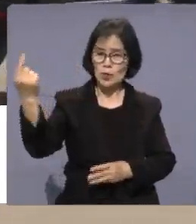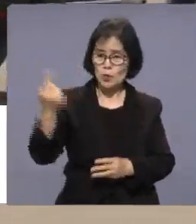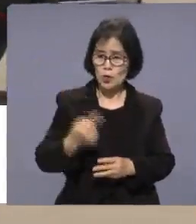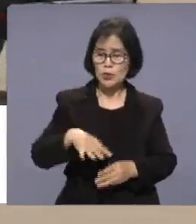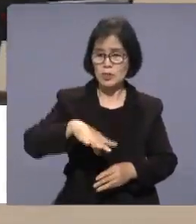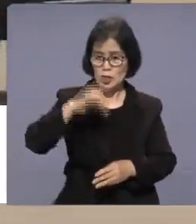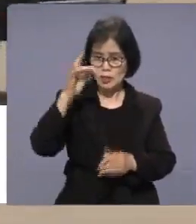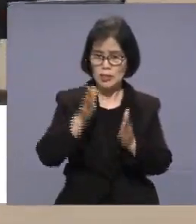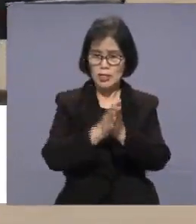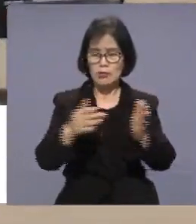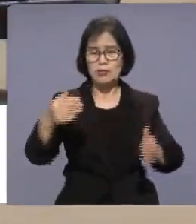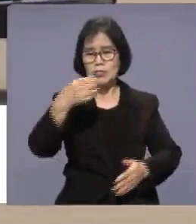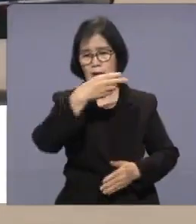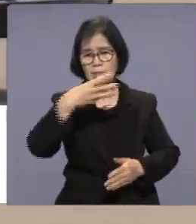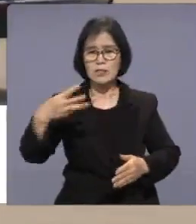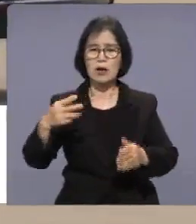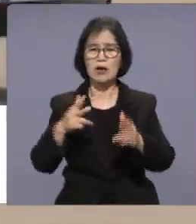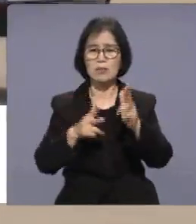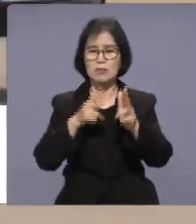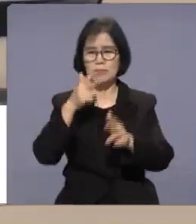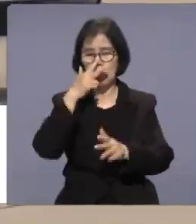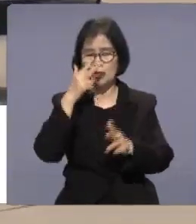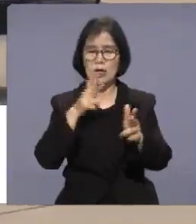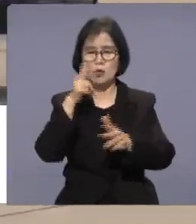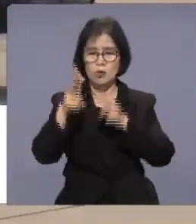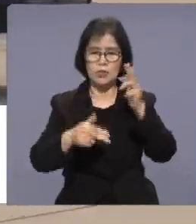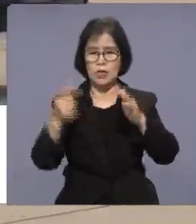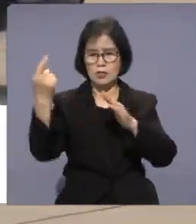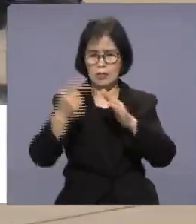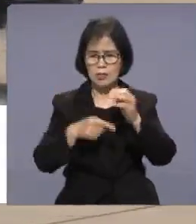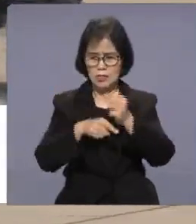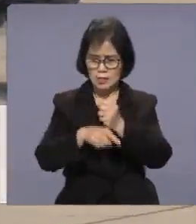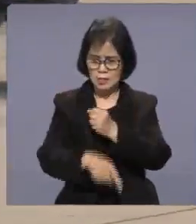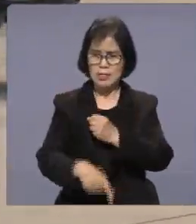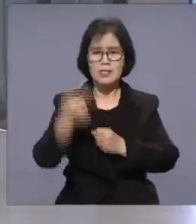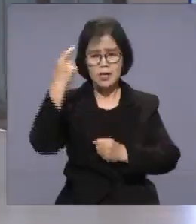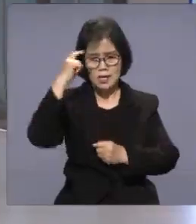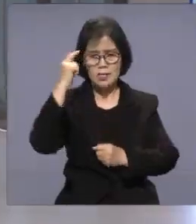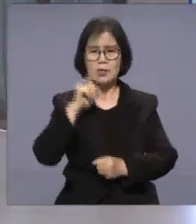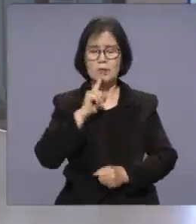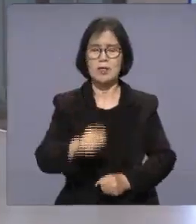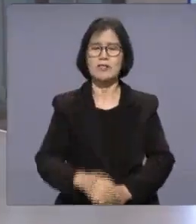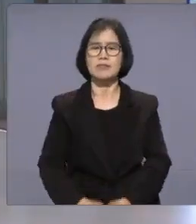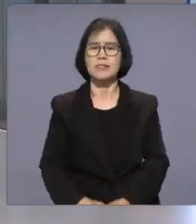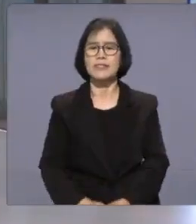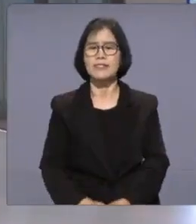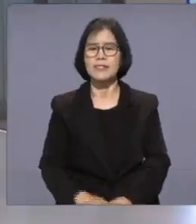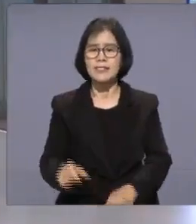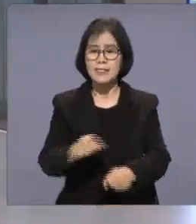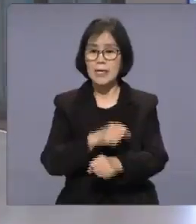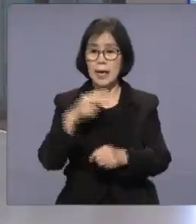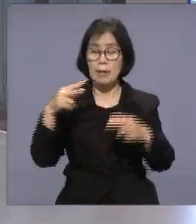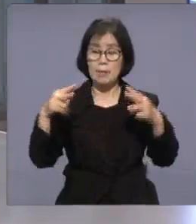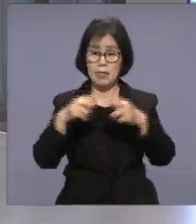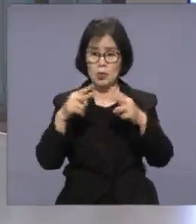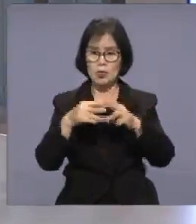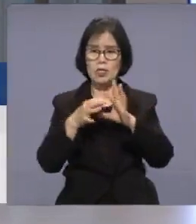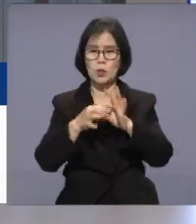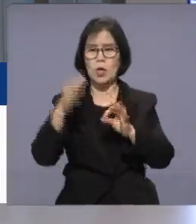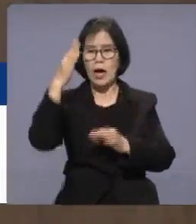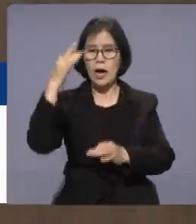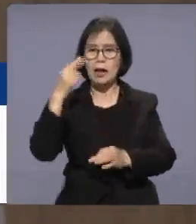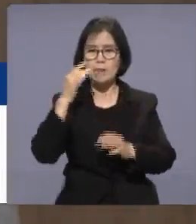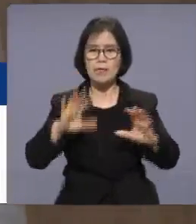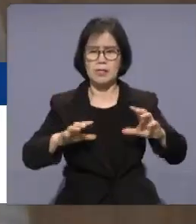첫 일정으로 삼성 평택 공장을 찾은 걸 뜻깊게 생각한다고 말했습니다. 특히 반도체를 통한